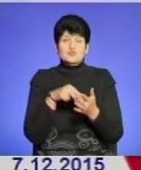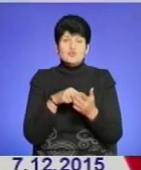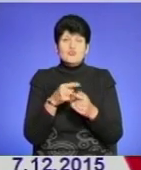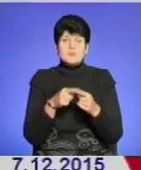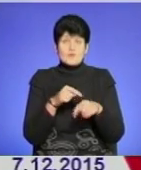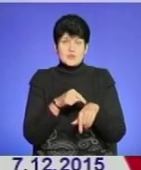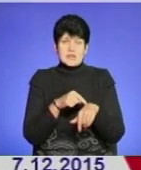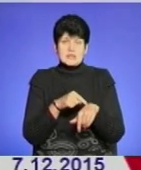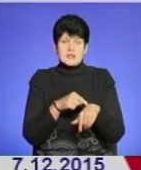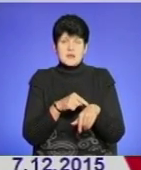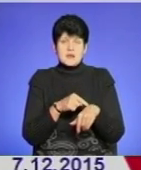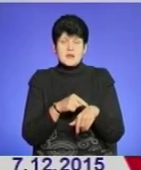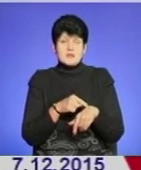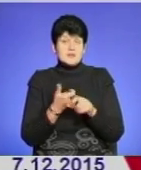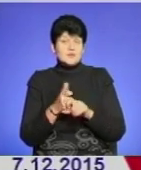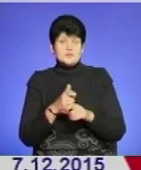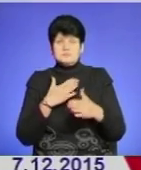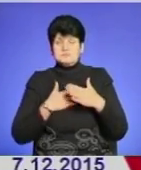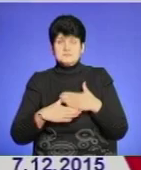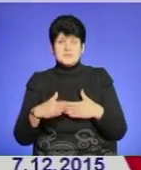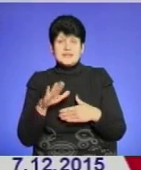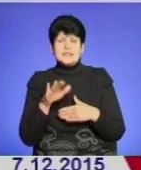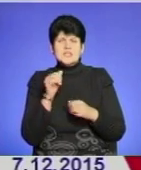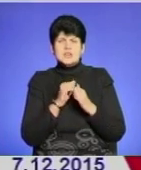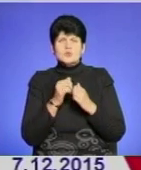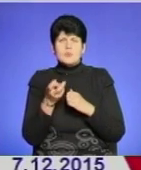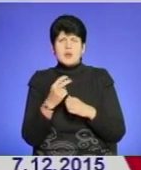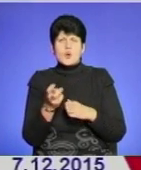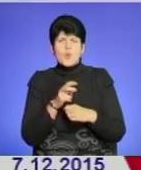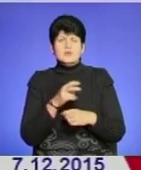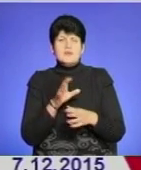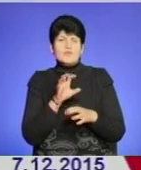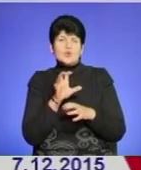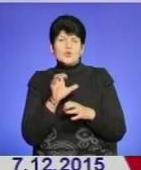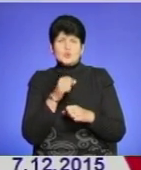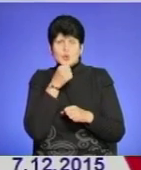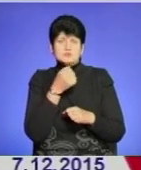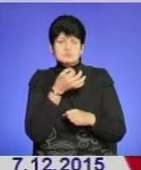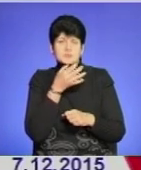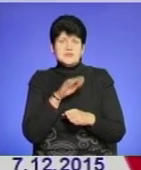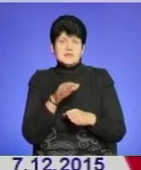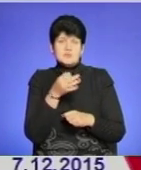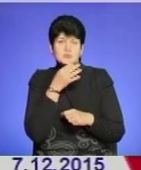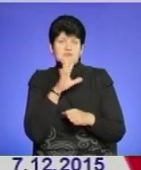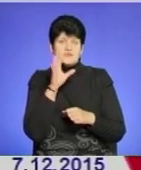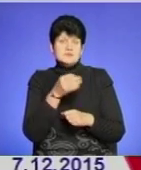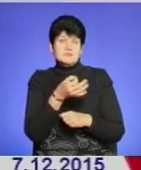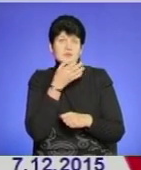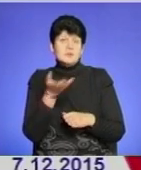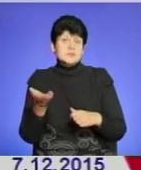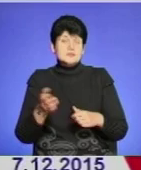але досвід таки приємний. Діти часто підходять, фотографуються, дорослим подобається, дітям подобається, мені подобається, всім